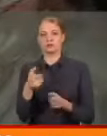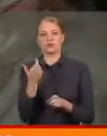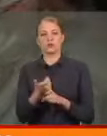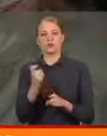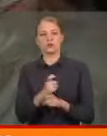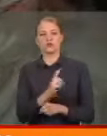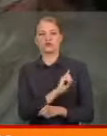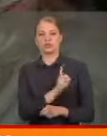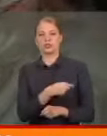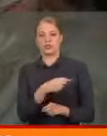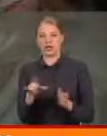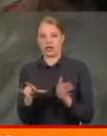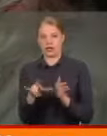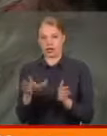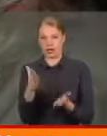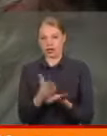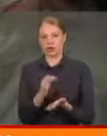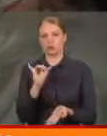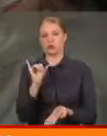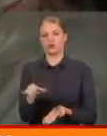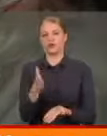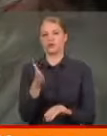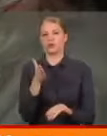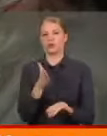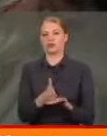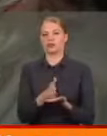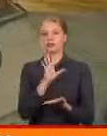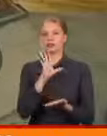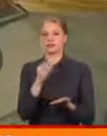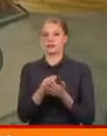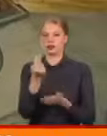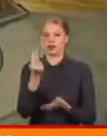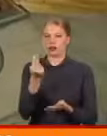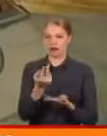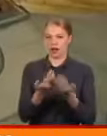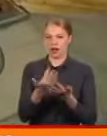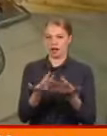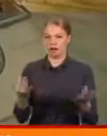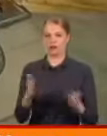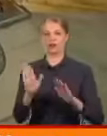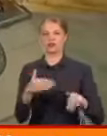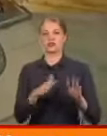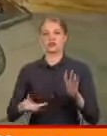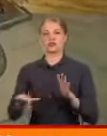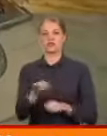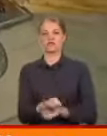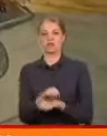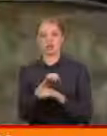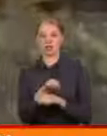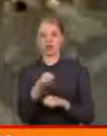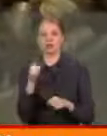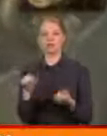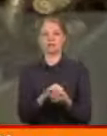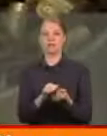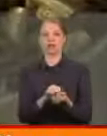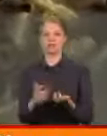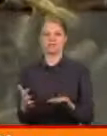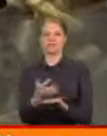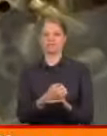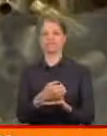дуже сильна енергія і у нього є своя гамма. На жаль, після Майдану матеріалу для творчості Марченко і Гріно